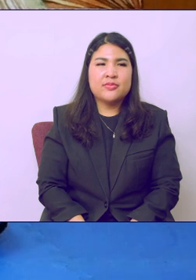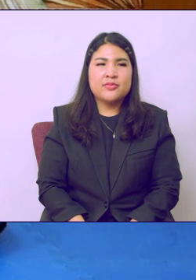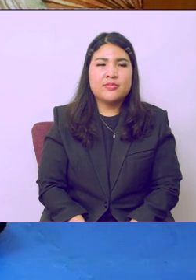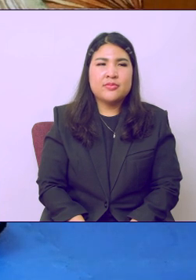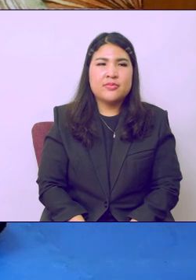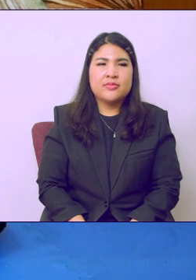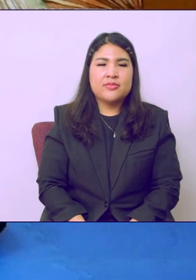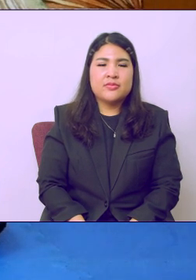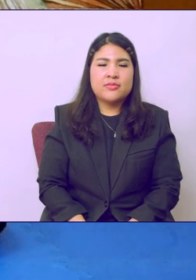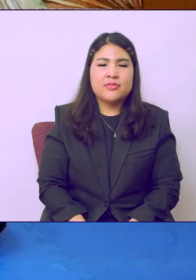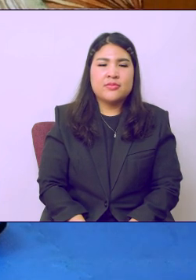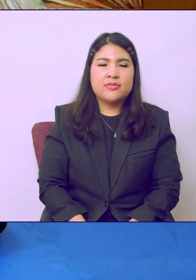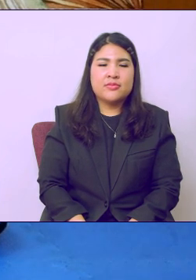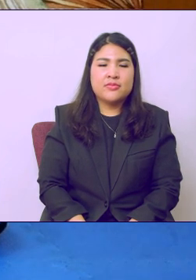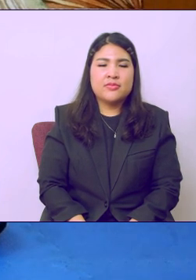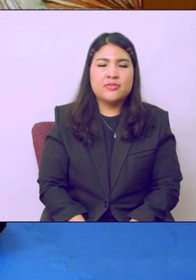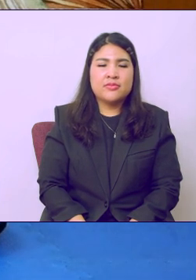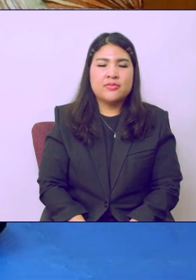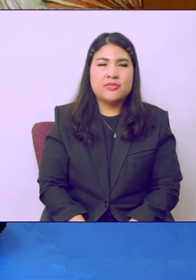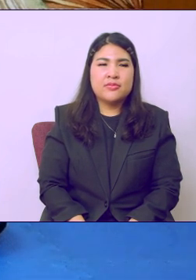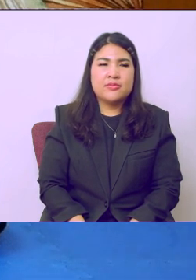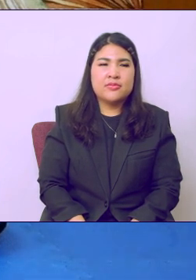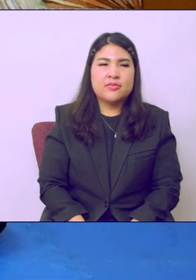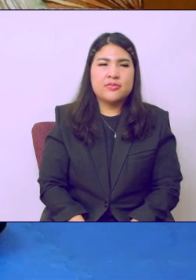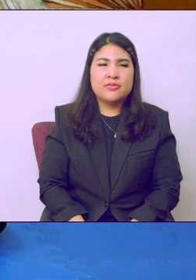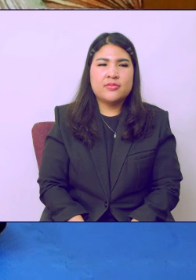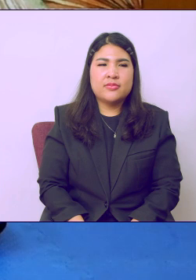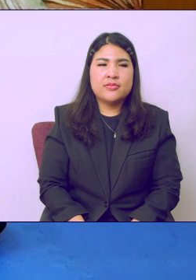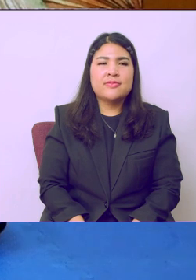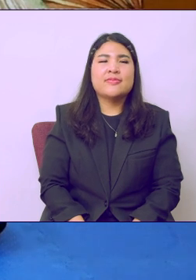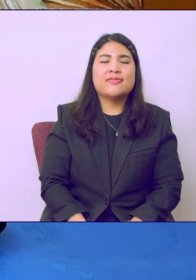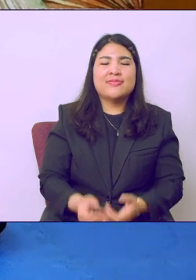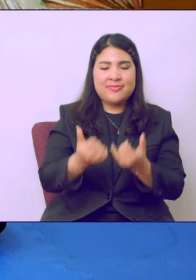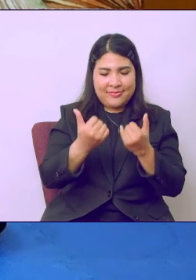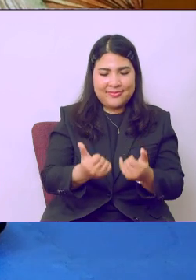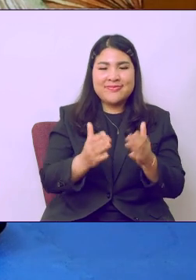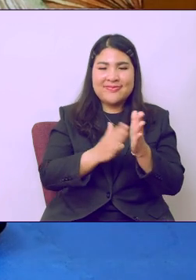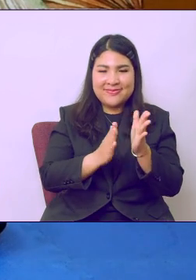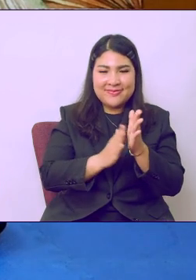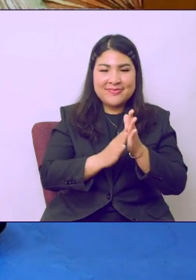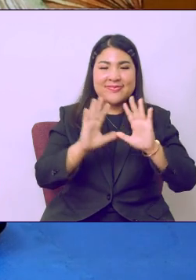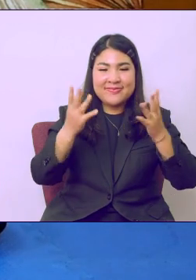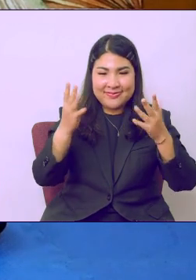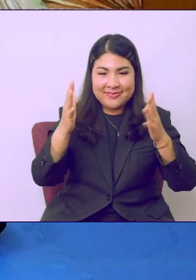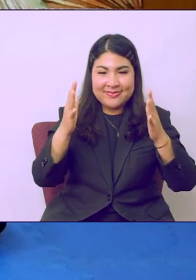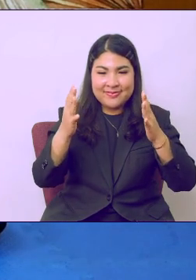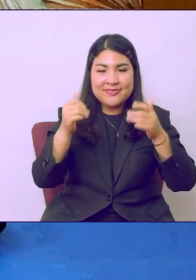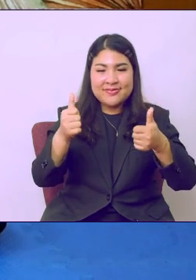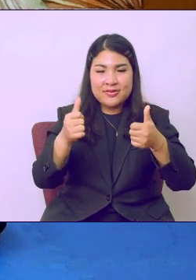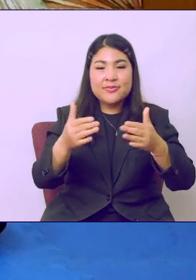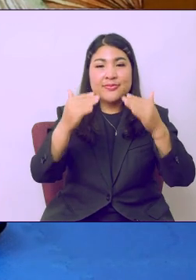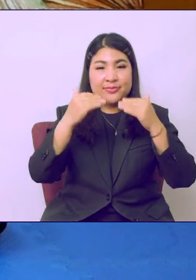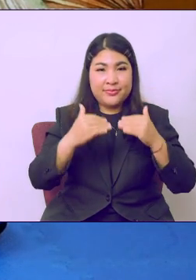ครับตึงตึงมากเลยครับโออ่าโอเคอ่าเก่งมากนะครับอ่าถ้าต่อไป